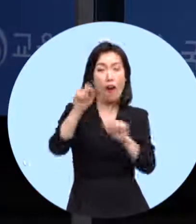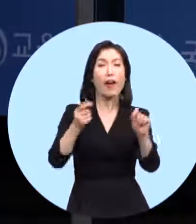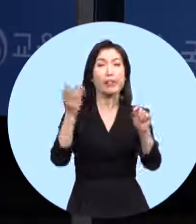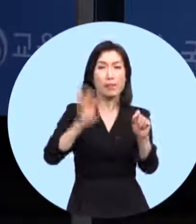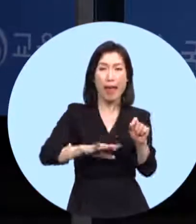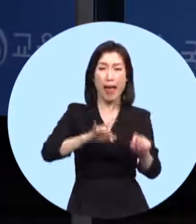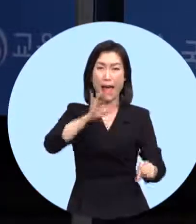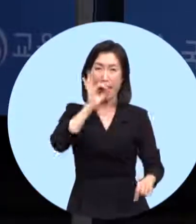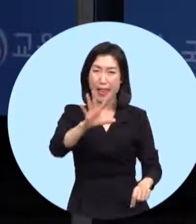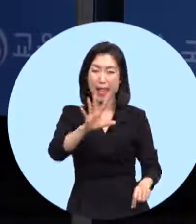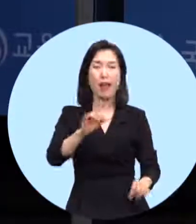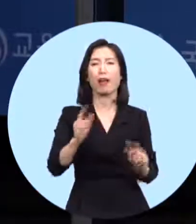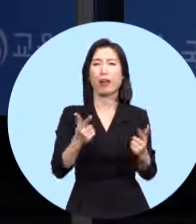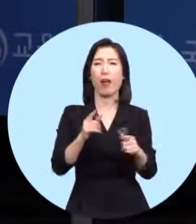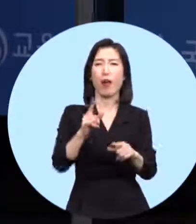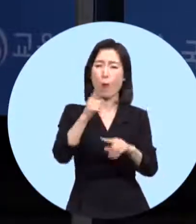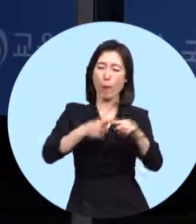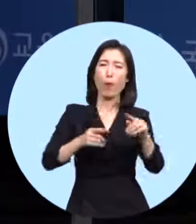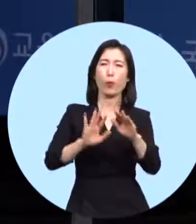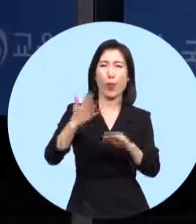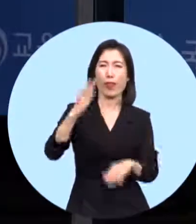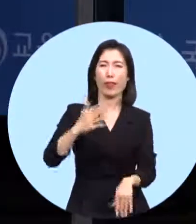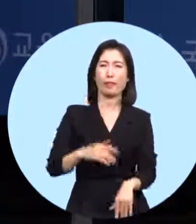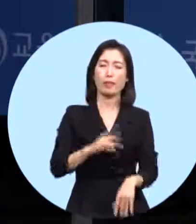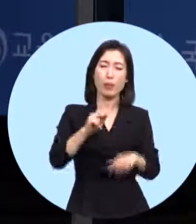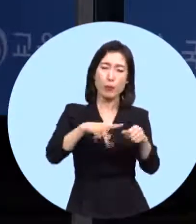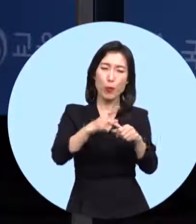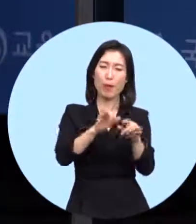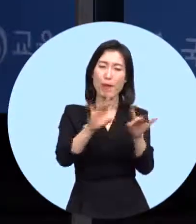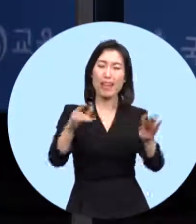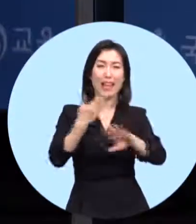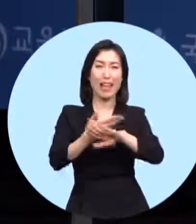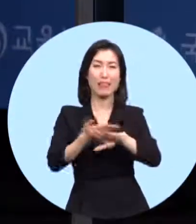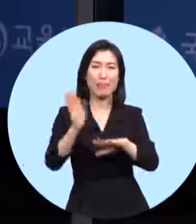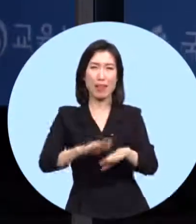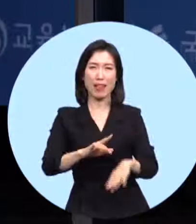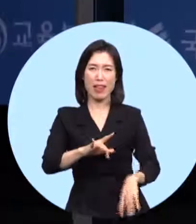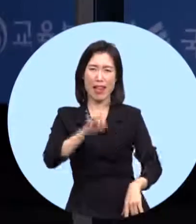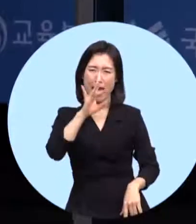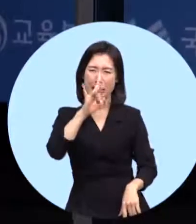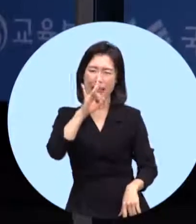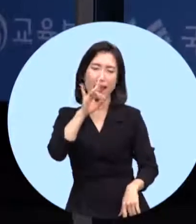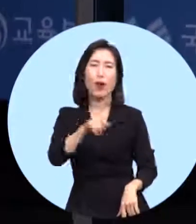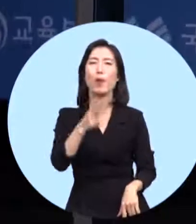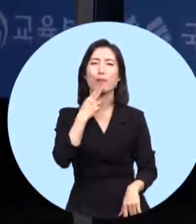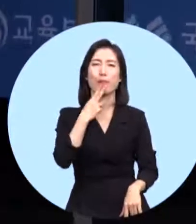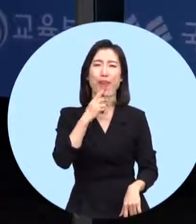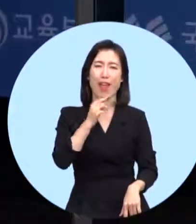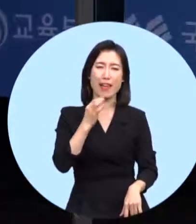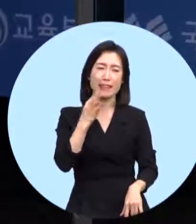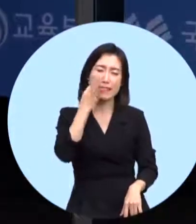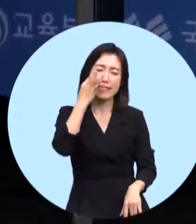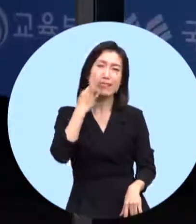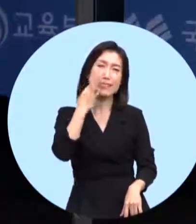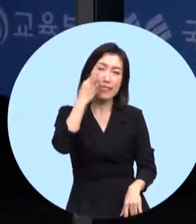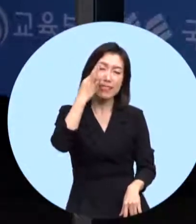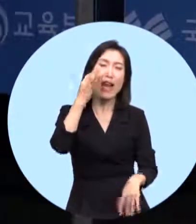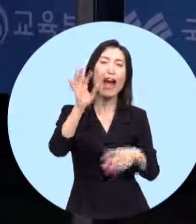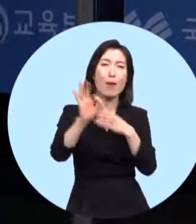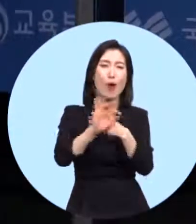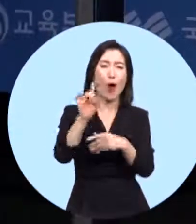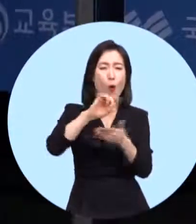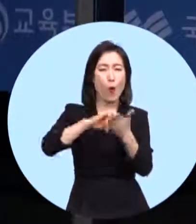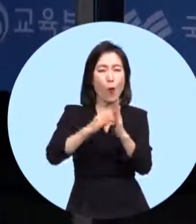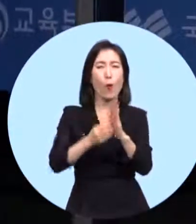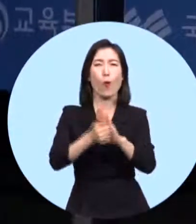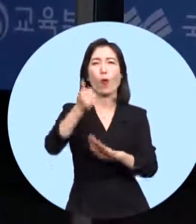단계별로 따라 다르고 또 프로그램 사안에 따라 다르지만 안 되는 건 없더라는 거죠. 그래서